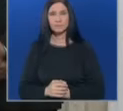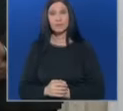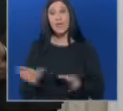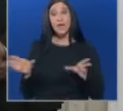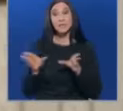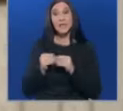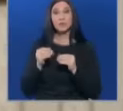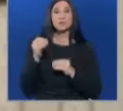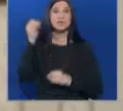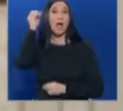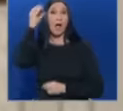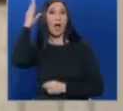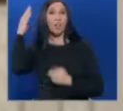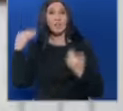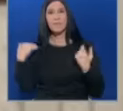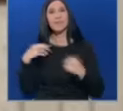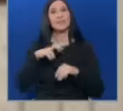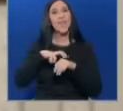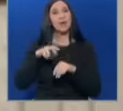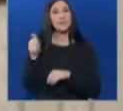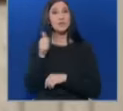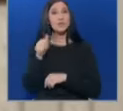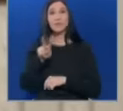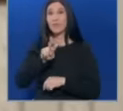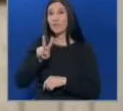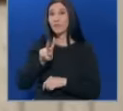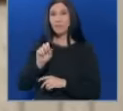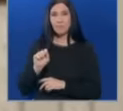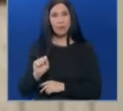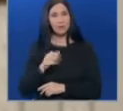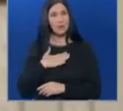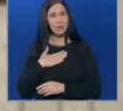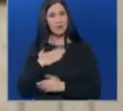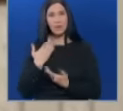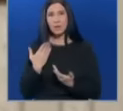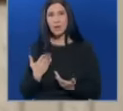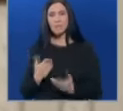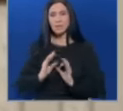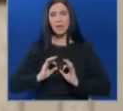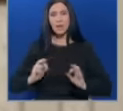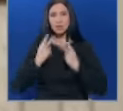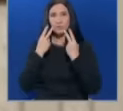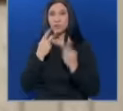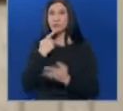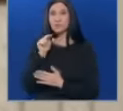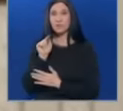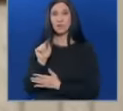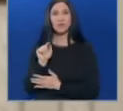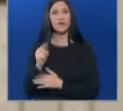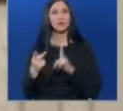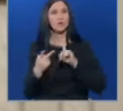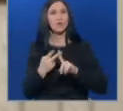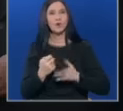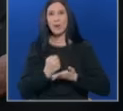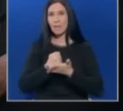Заедно с академик Денков, лидерите на двете формации, имаме ясно виждане за това, че